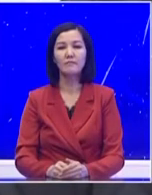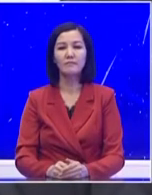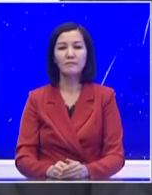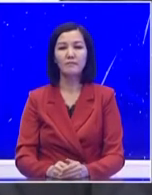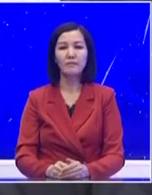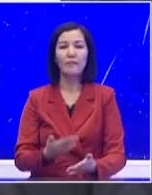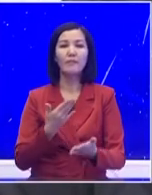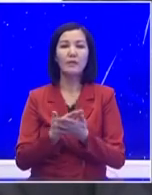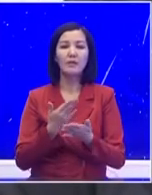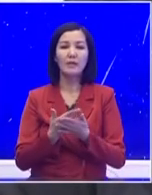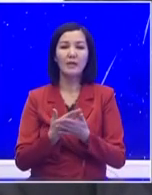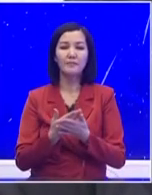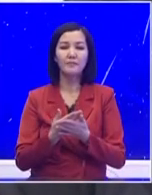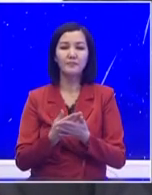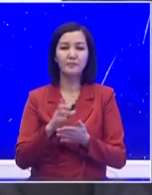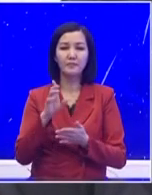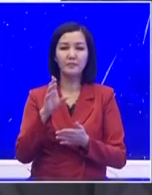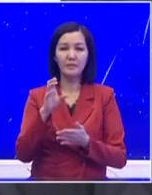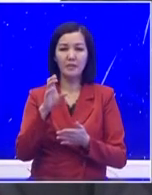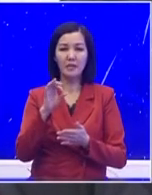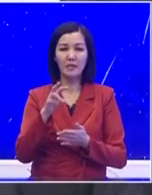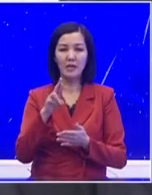Солярка, жанармай қымбат болып тұр.